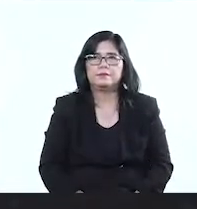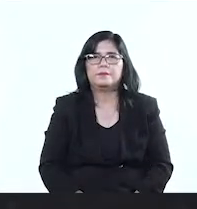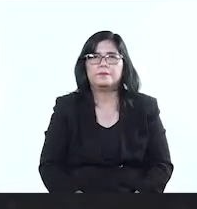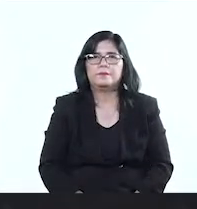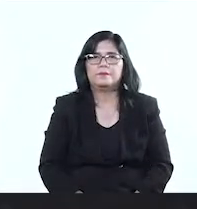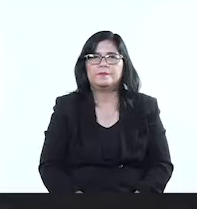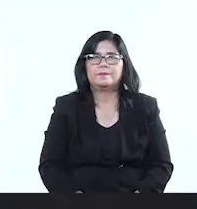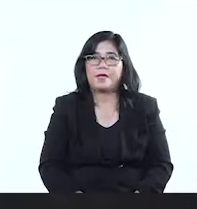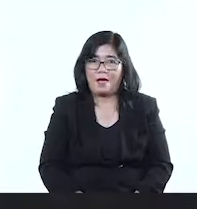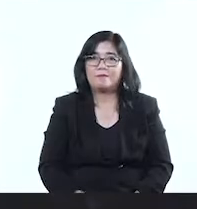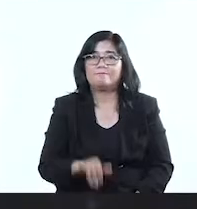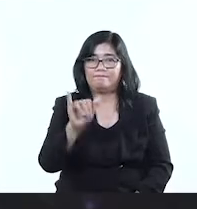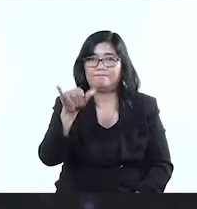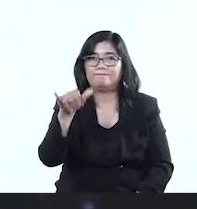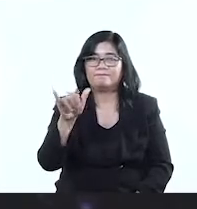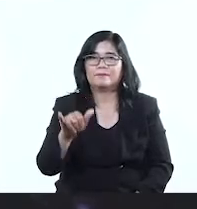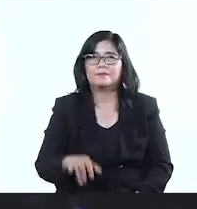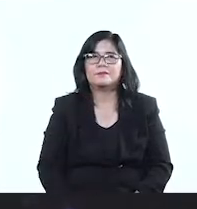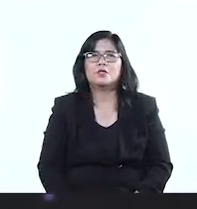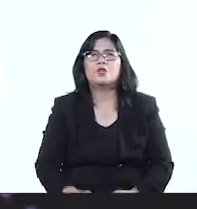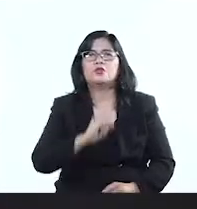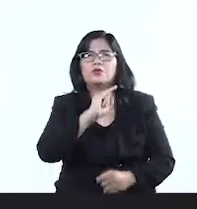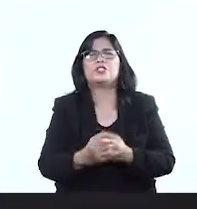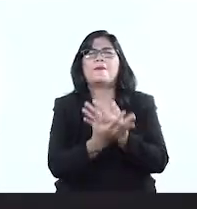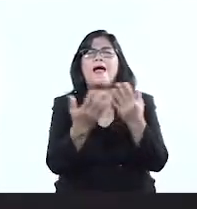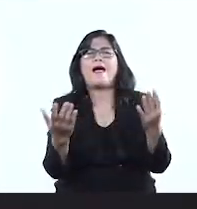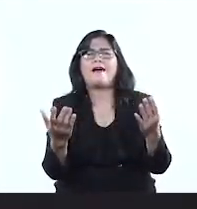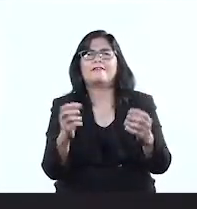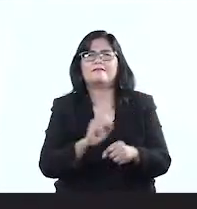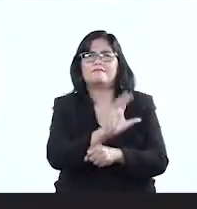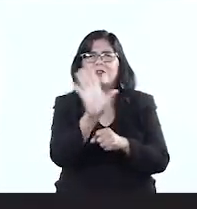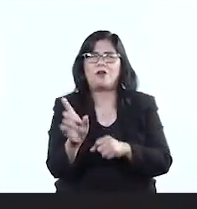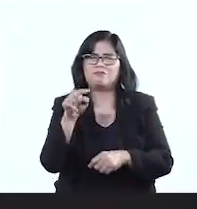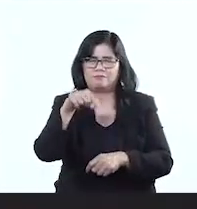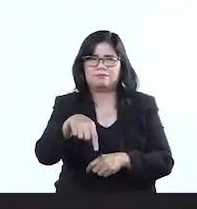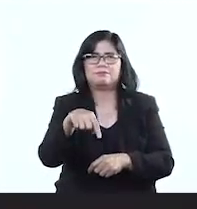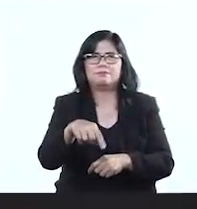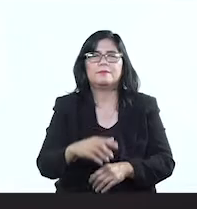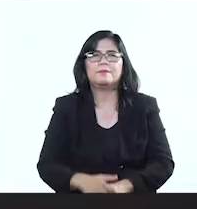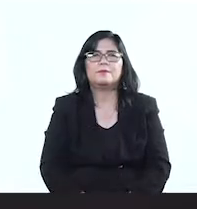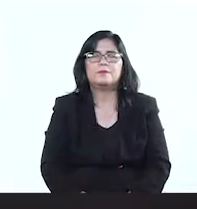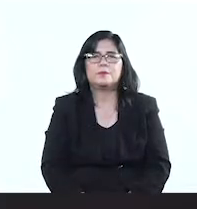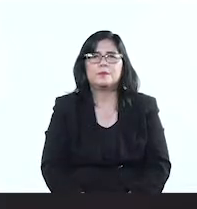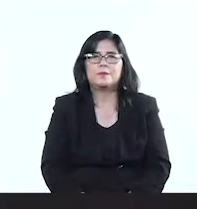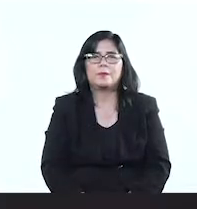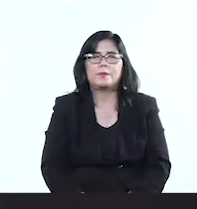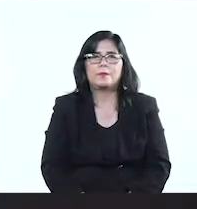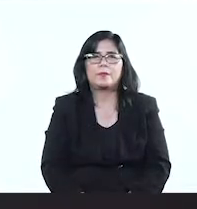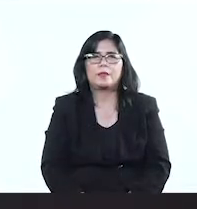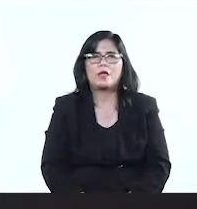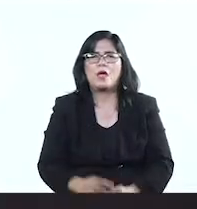Hai saya ulangi sekali boleh ya buat setiap jemaat yang olehnya Tuhan percayakan saya gembalakan Gereja Bethel Indonesia global center